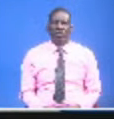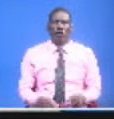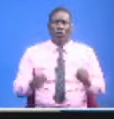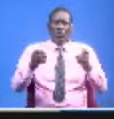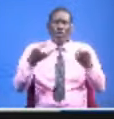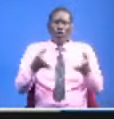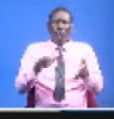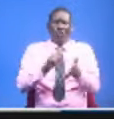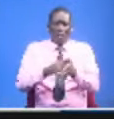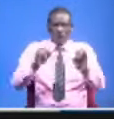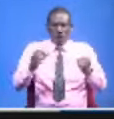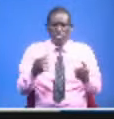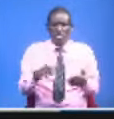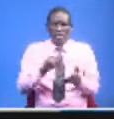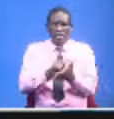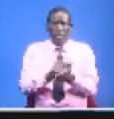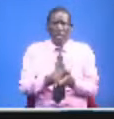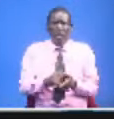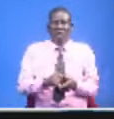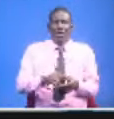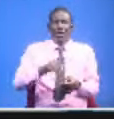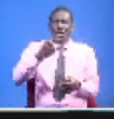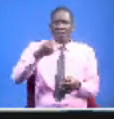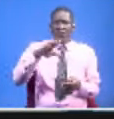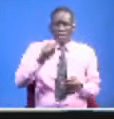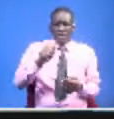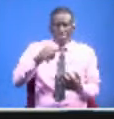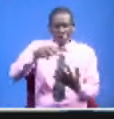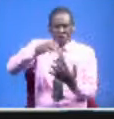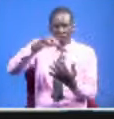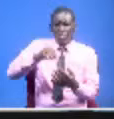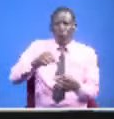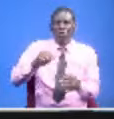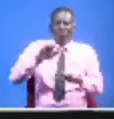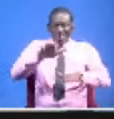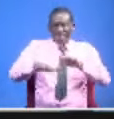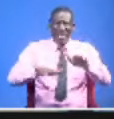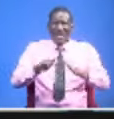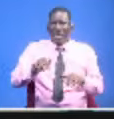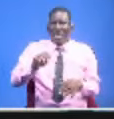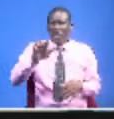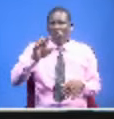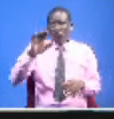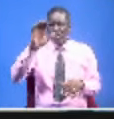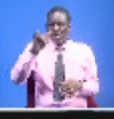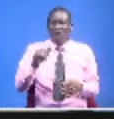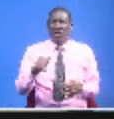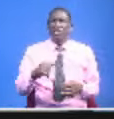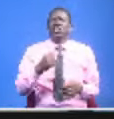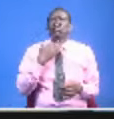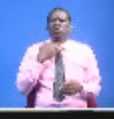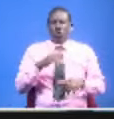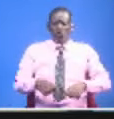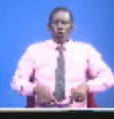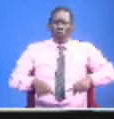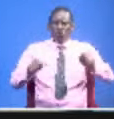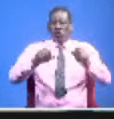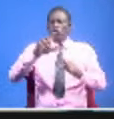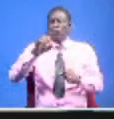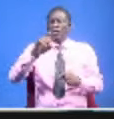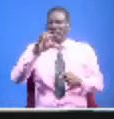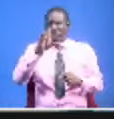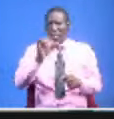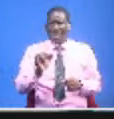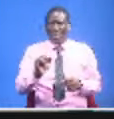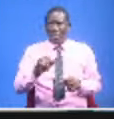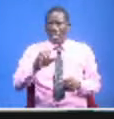Kwa taarifa hii ya majonzi ni kwamba mwakilishi wa wadi mteule wa bunge la kaunti ya Kirinyaga Lucy Njeri anamtaka mkurugenzi wa upelelezi wa jinai DCI